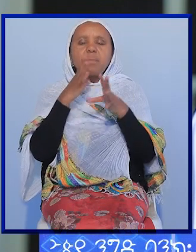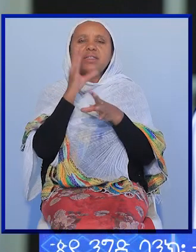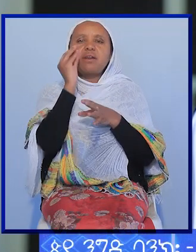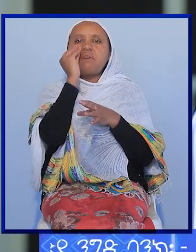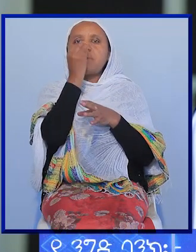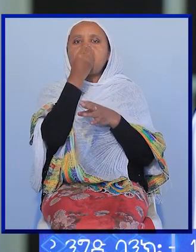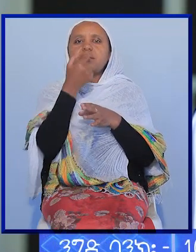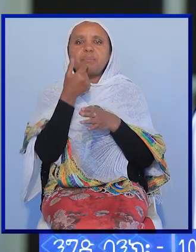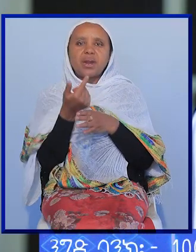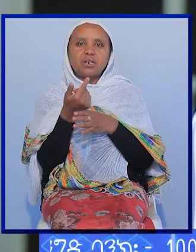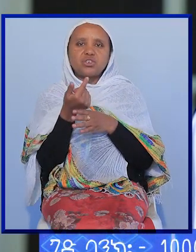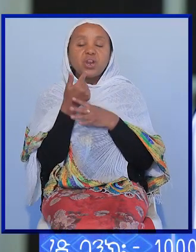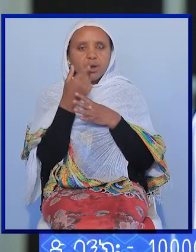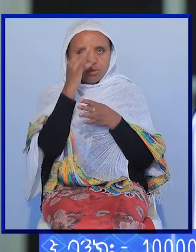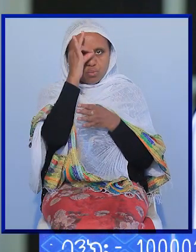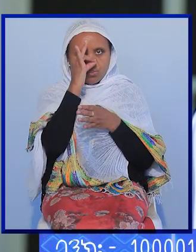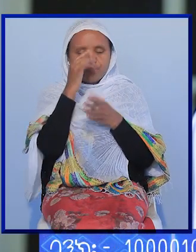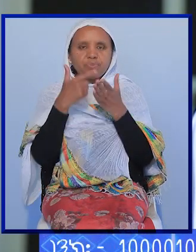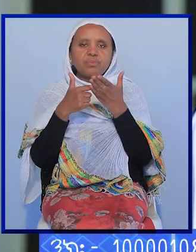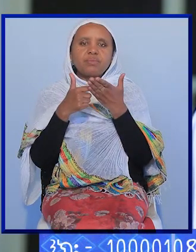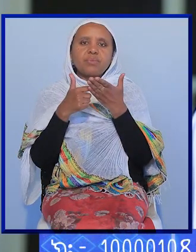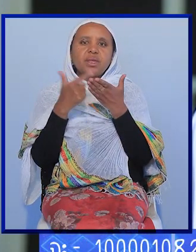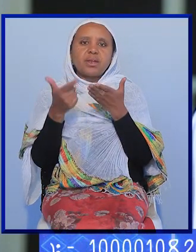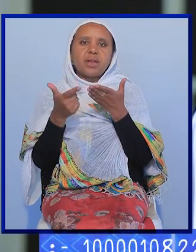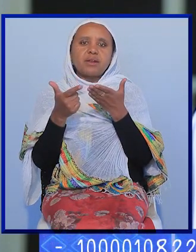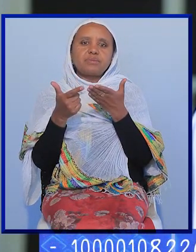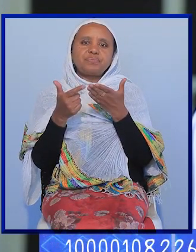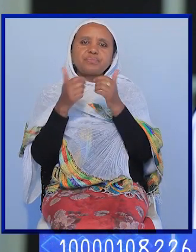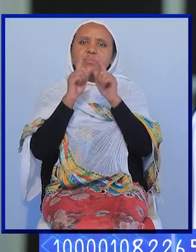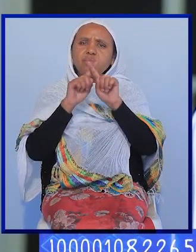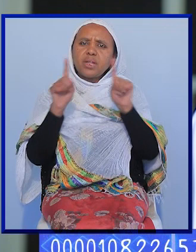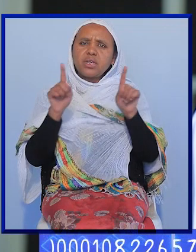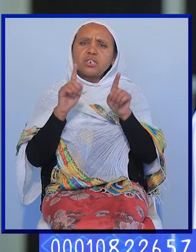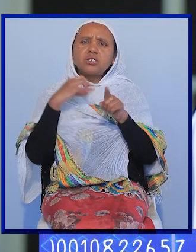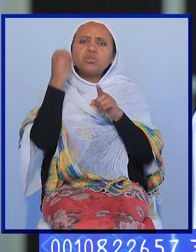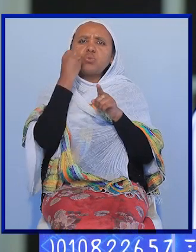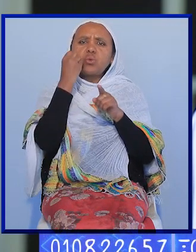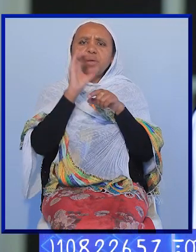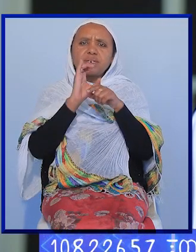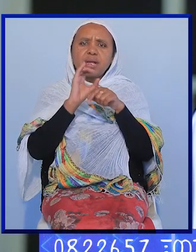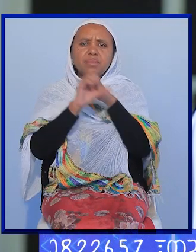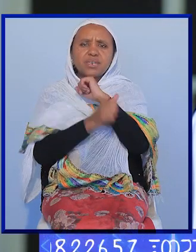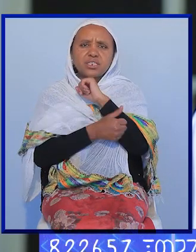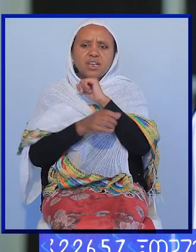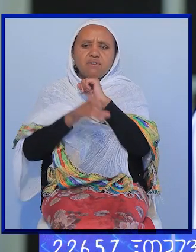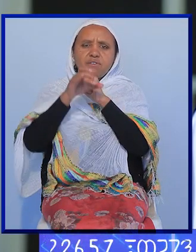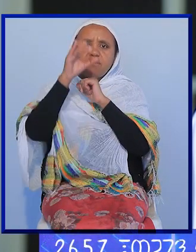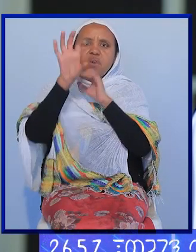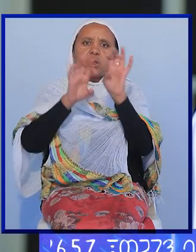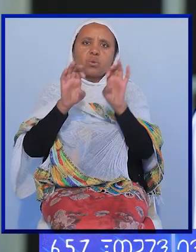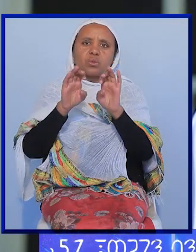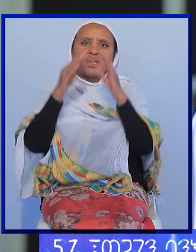አበባ ትባላለች ይላል ሊቁ። እንዲህ ይላል እንደው የተለየሽ ጽዮን ቤተ ክርስቲያን ሆይ መሰረትሽን ከፍ ከፍ